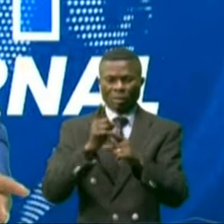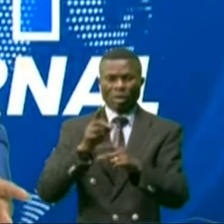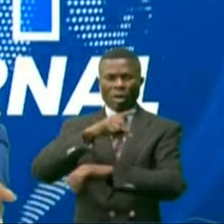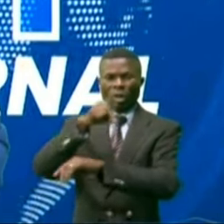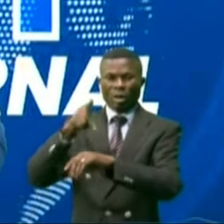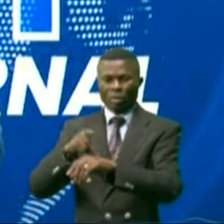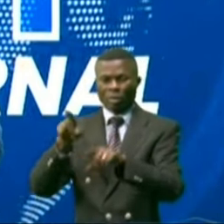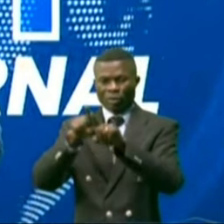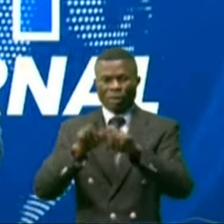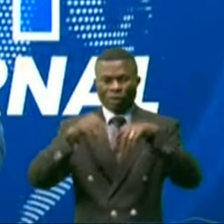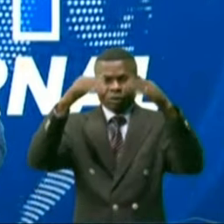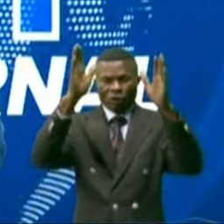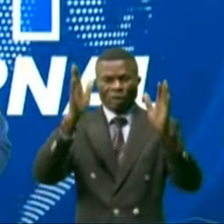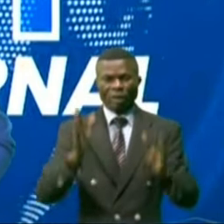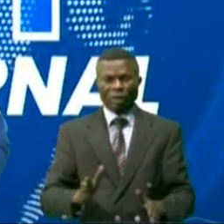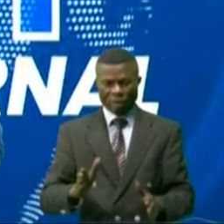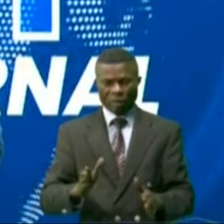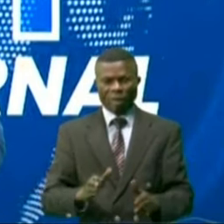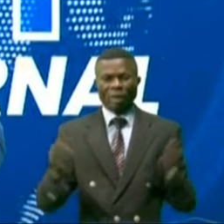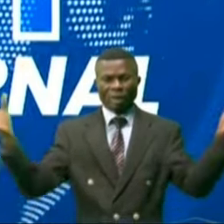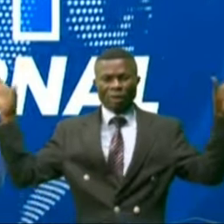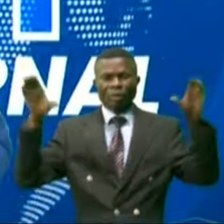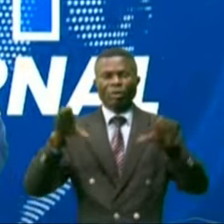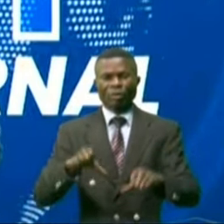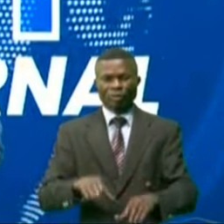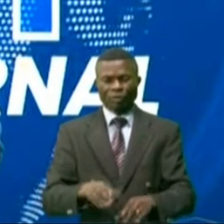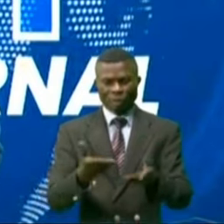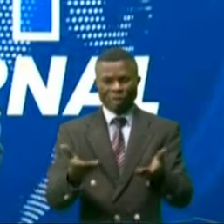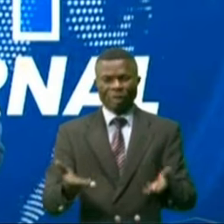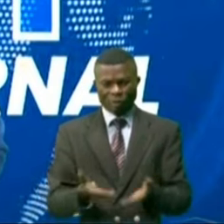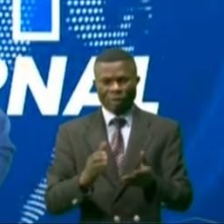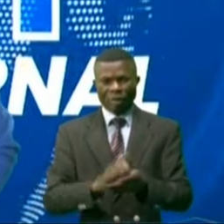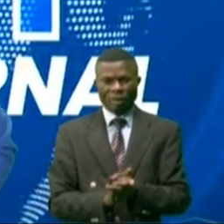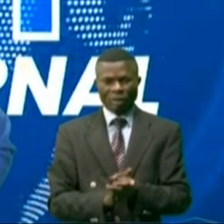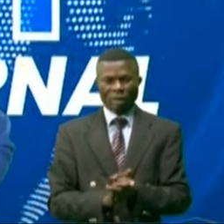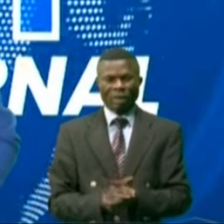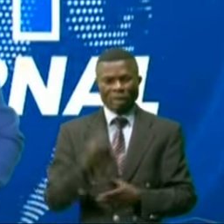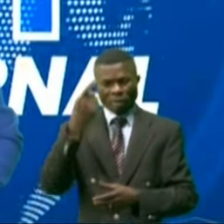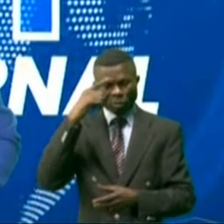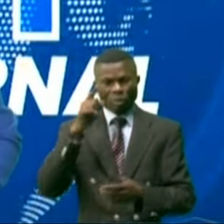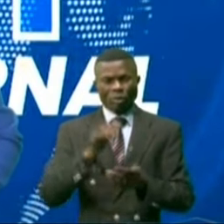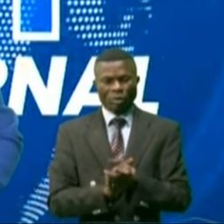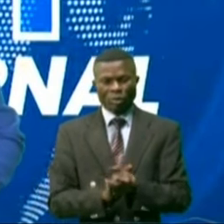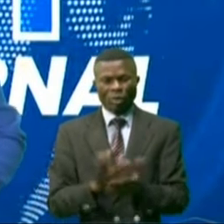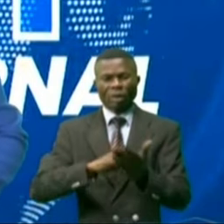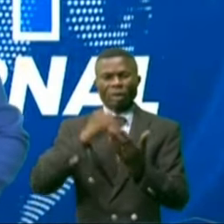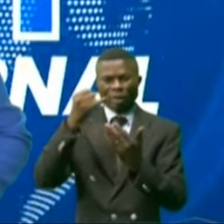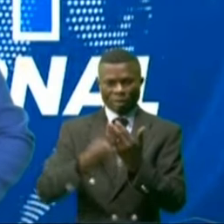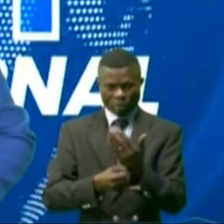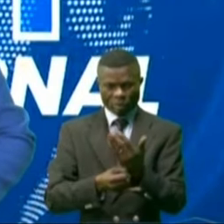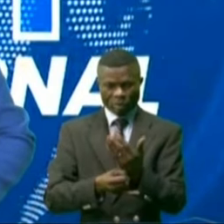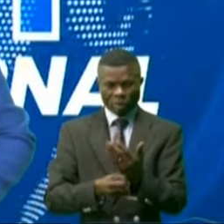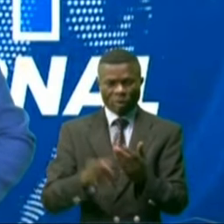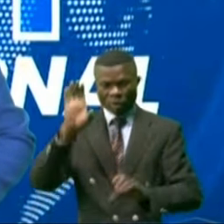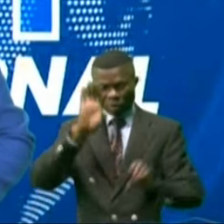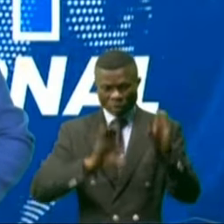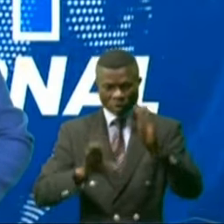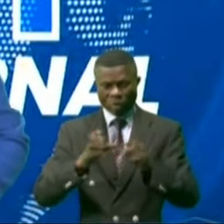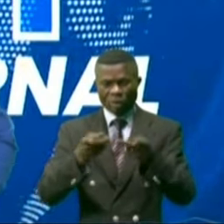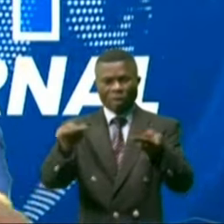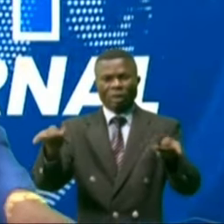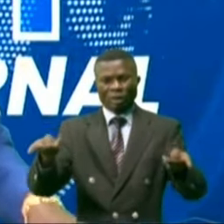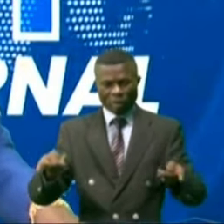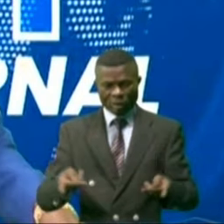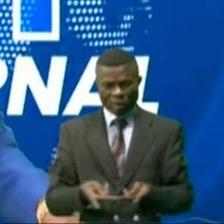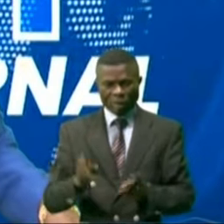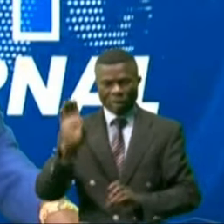de l'extérieur du pays, mais aussi de l'intérieur du pays, ont concouru au départ avec des projets sur les sciences environnementales,